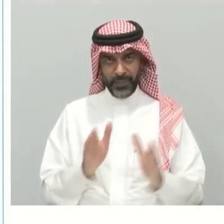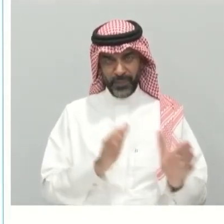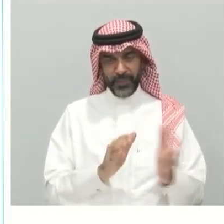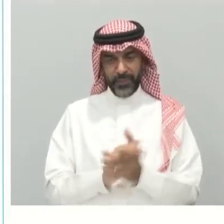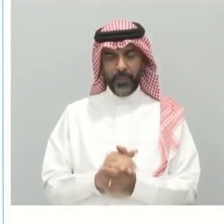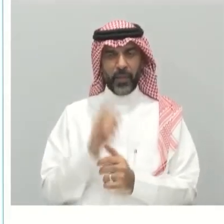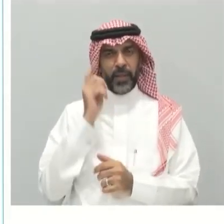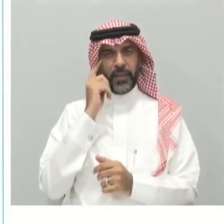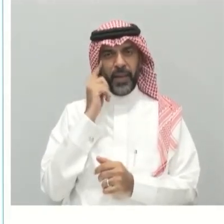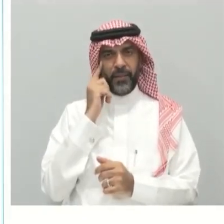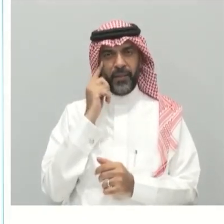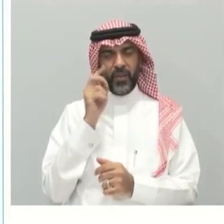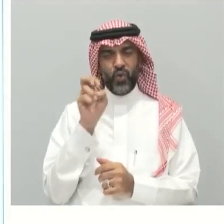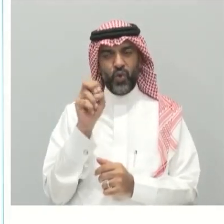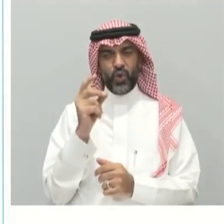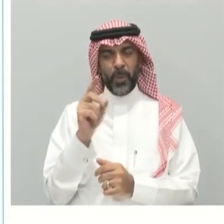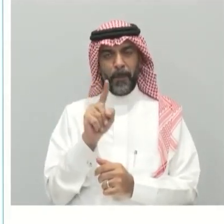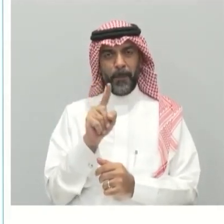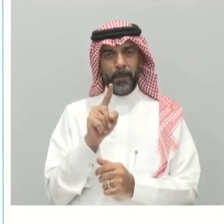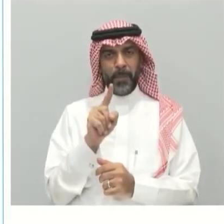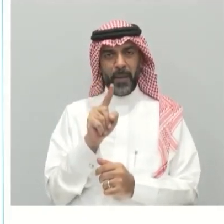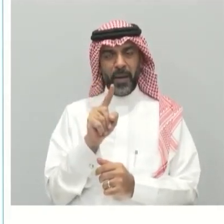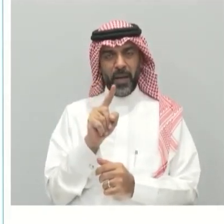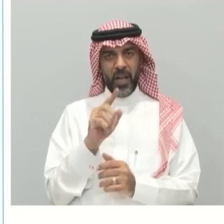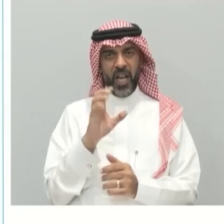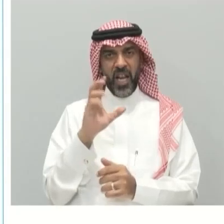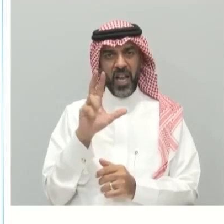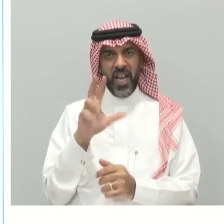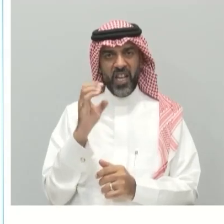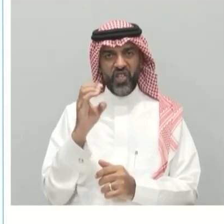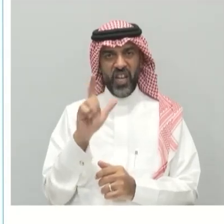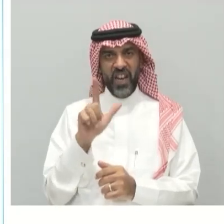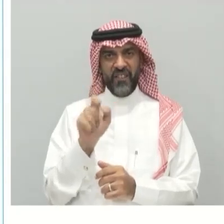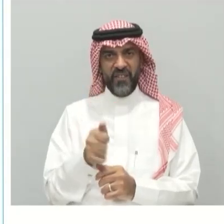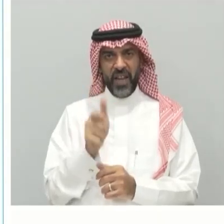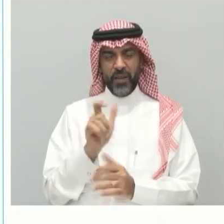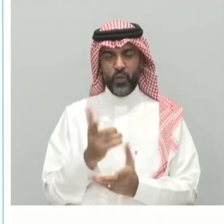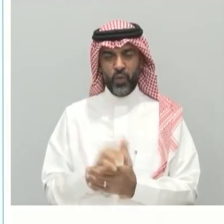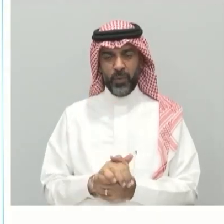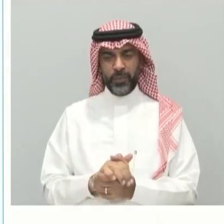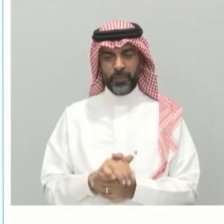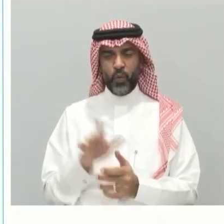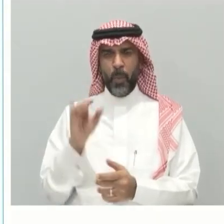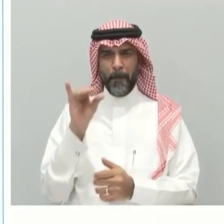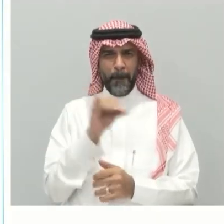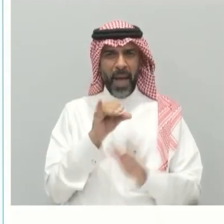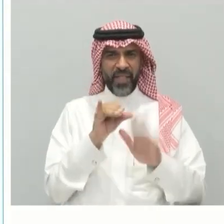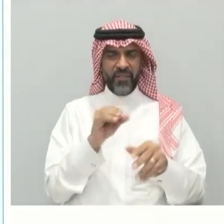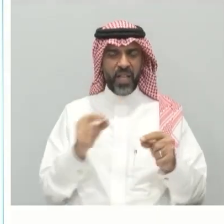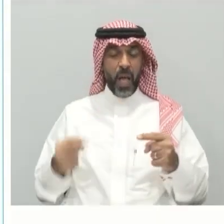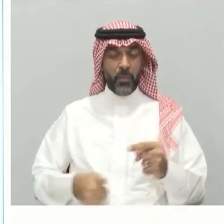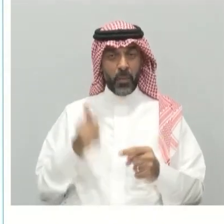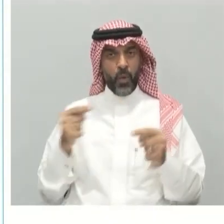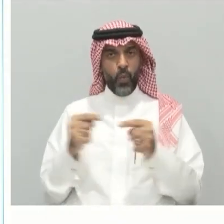نتعرف على اقطاب الخليه الجلفانيه اقطاب الخليه الجلفانيه تتكون من ماده موصله